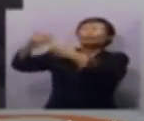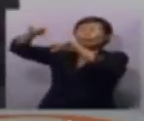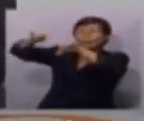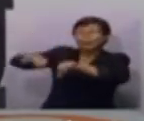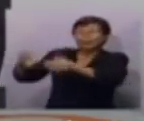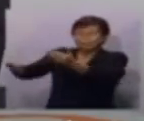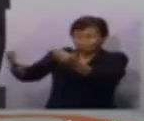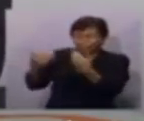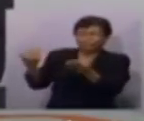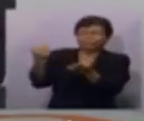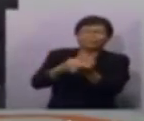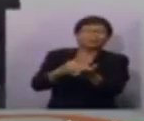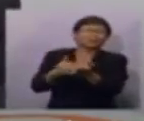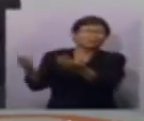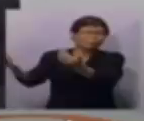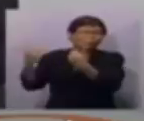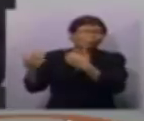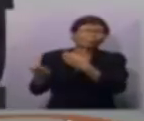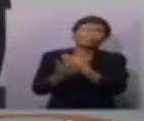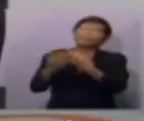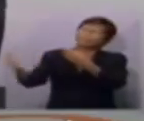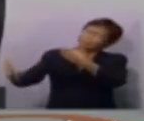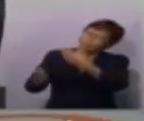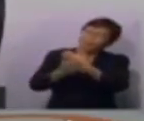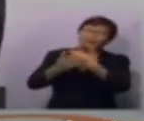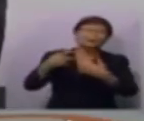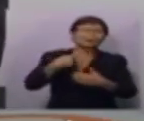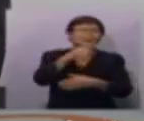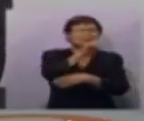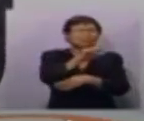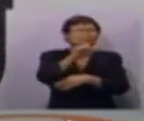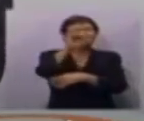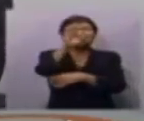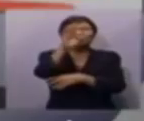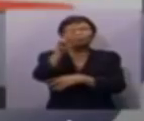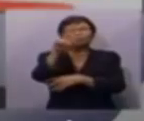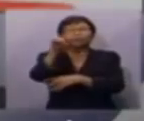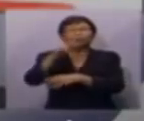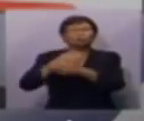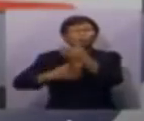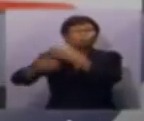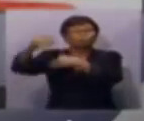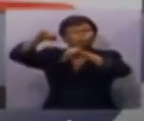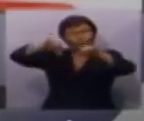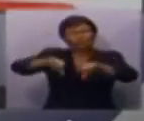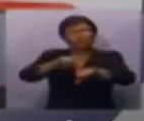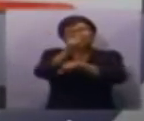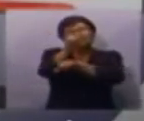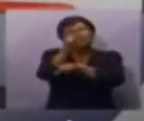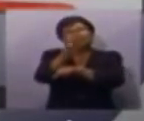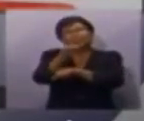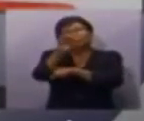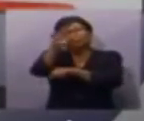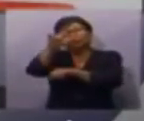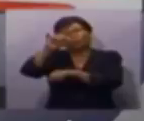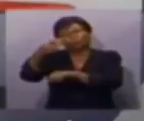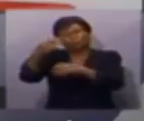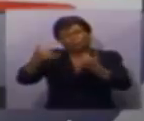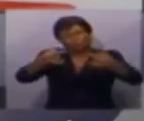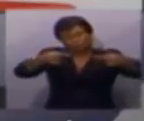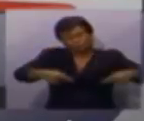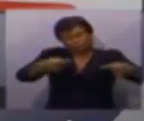di di pihak pemangkah kita ada Saipudin Abdullah yang bertanding di, dulu tewas di Temeluh, kali ini bertanding di